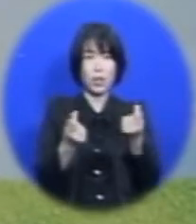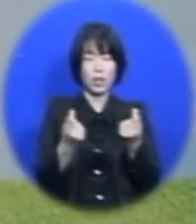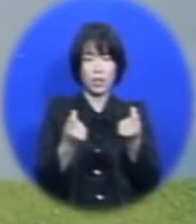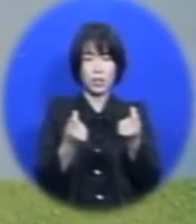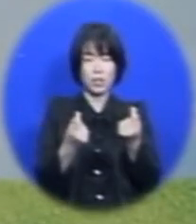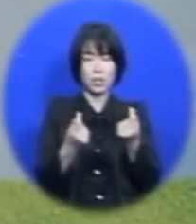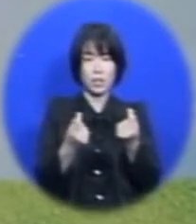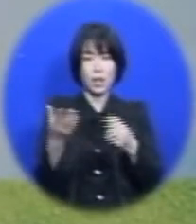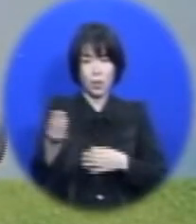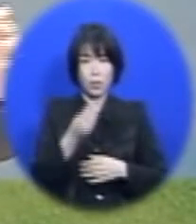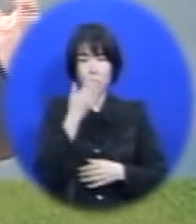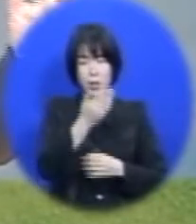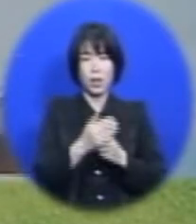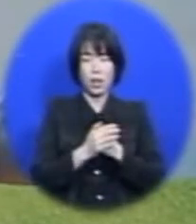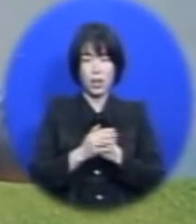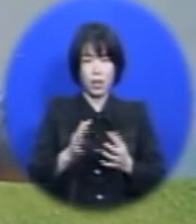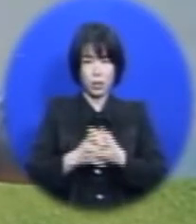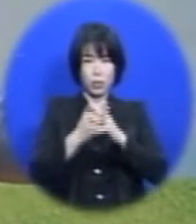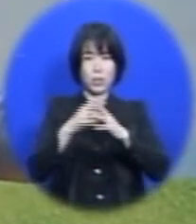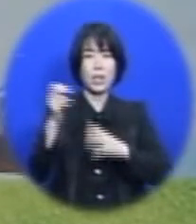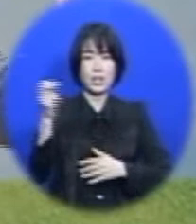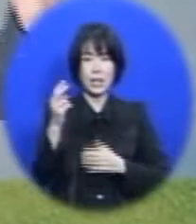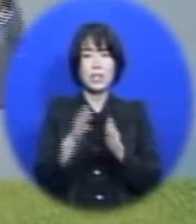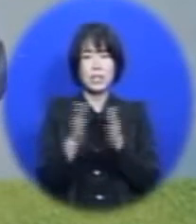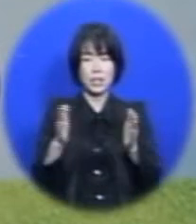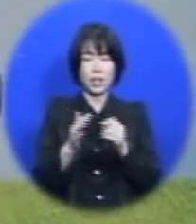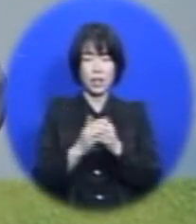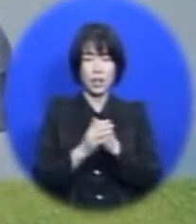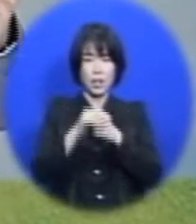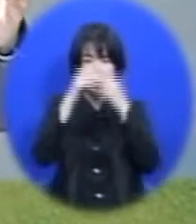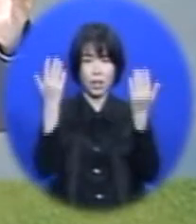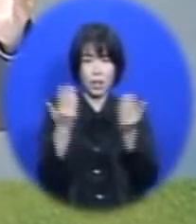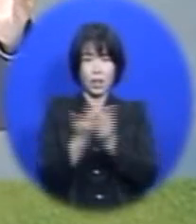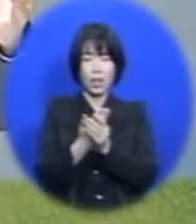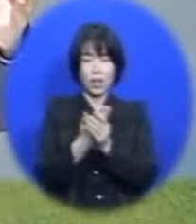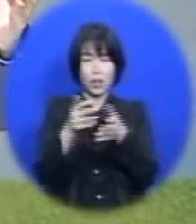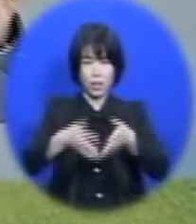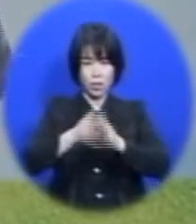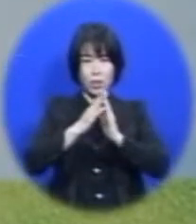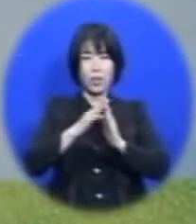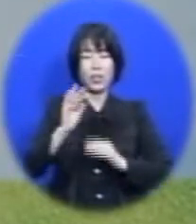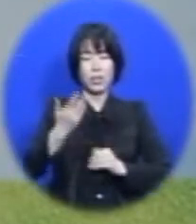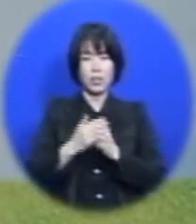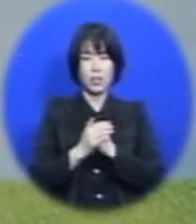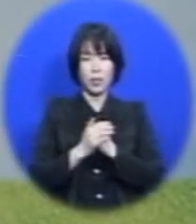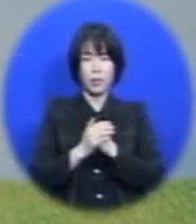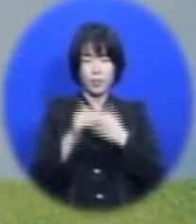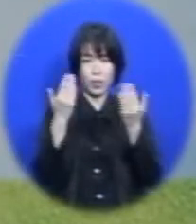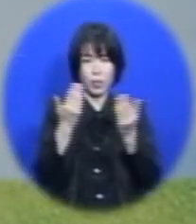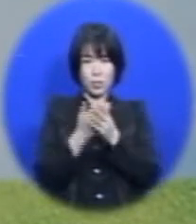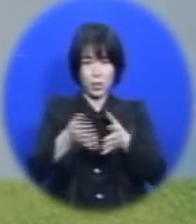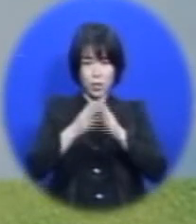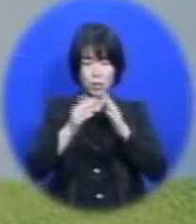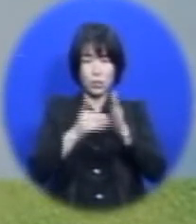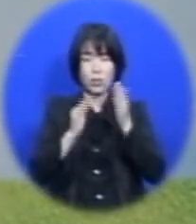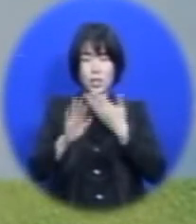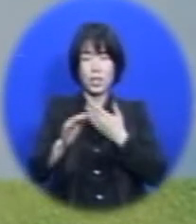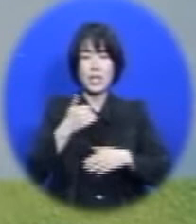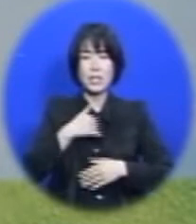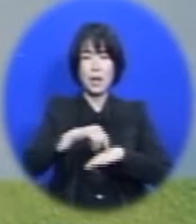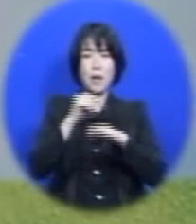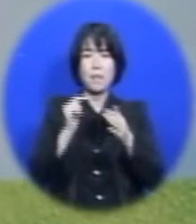바람에 결국 공사를 하게 된 겁니다. 그래서 예배당을 지었어요. 예배당을 다 완공하고 난 다음에 제 마음은